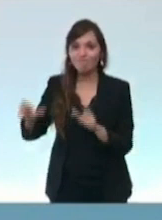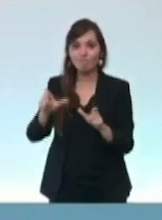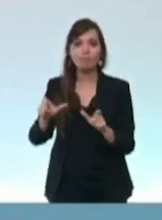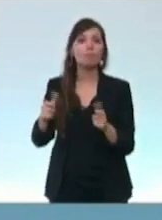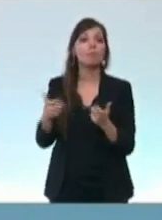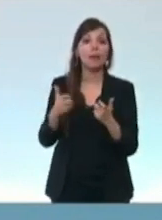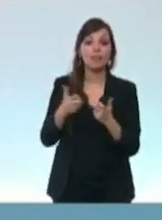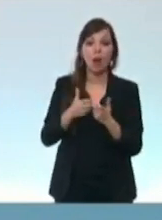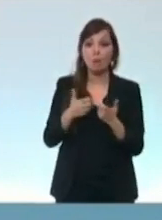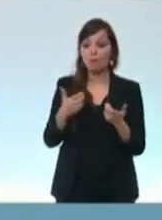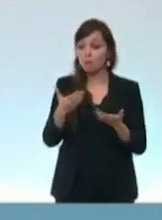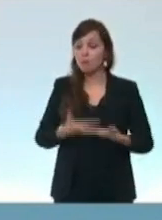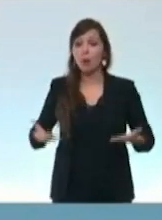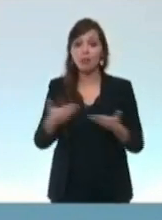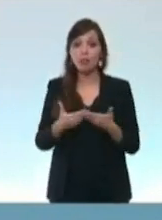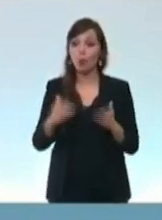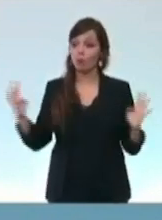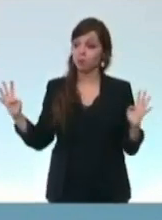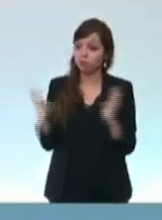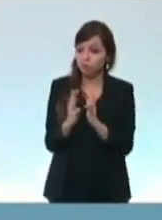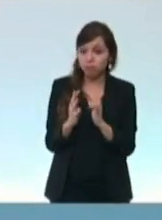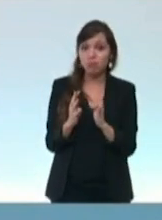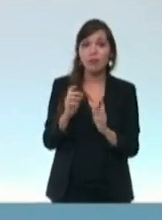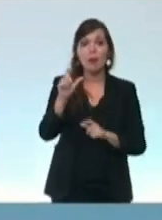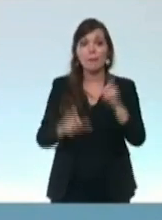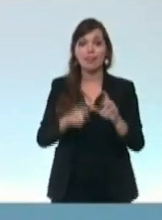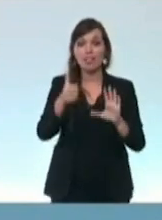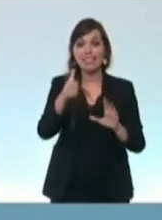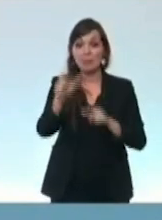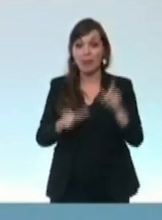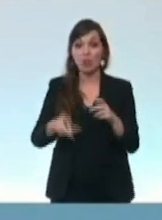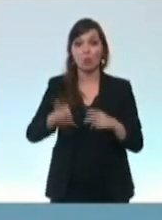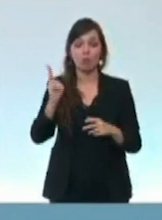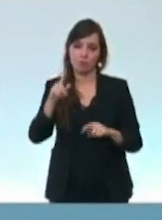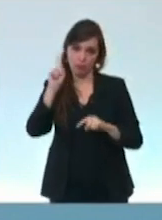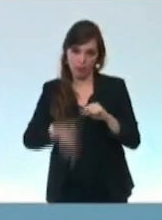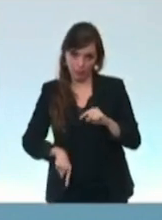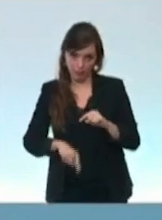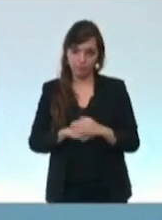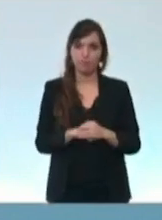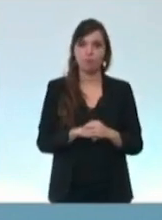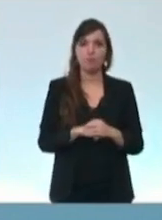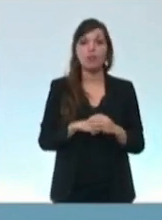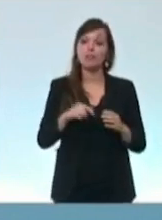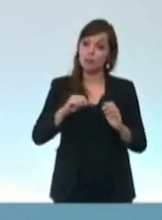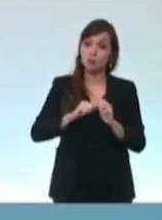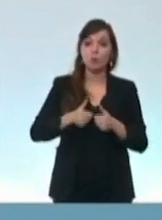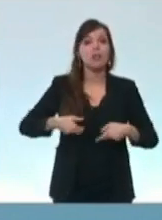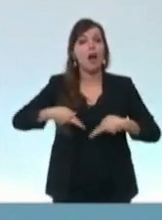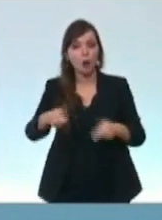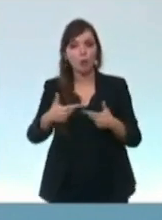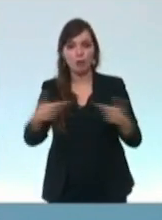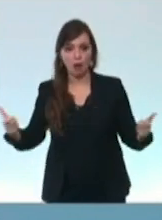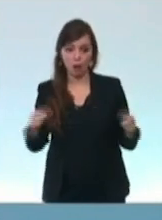l'interdiction des rassemblements de plus de six personnes sur la voie publique ainsi qu'un protocole sanitaire